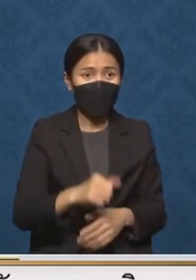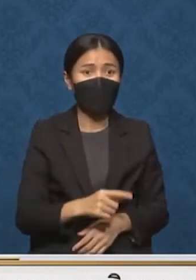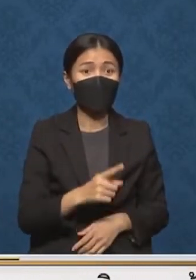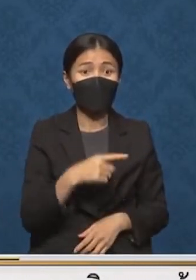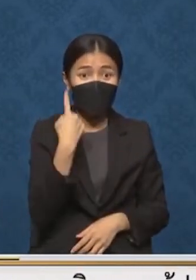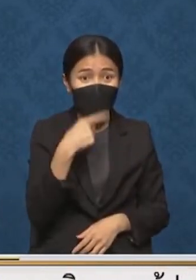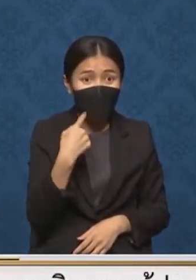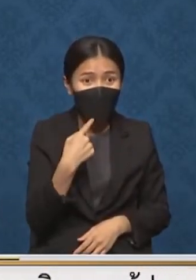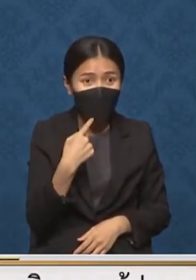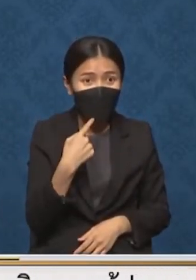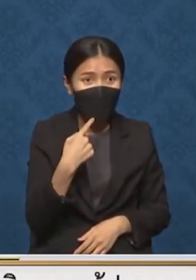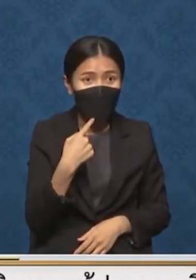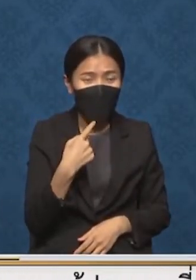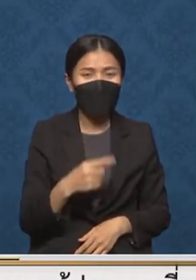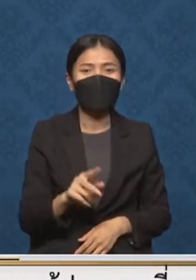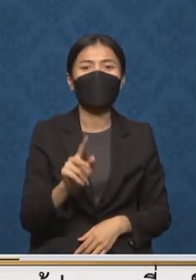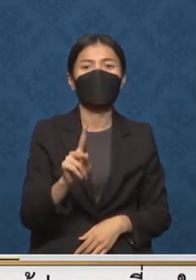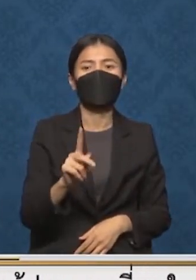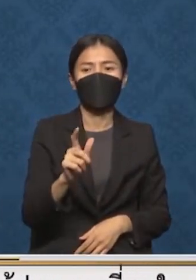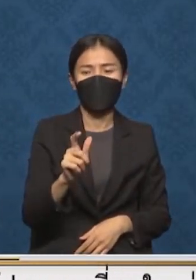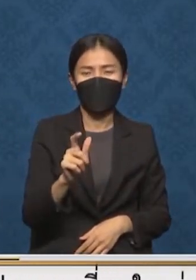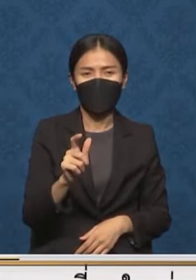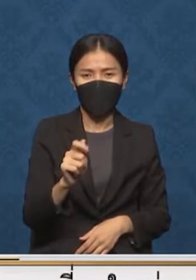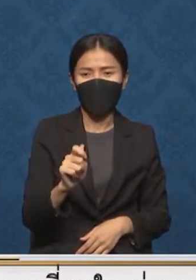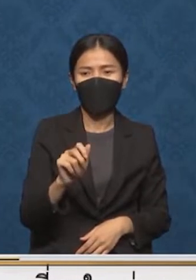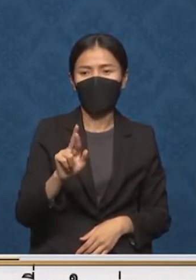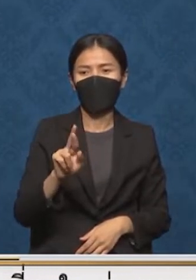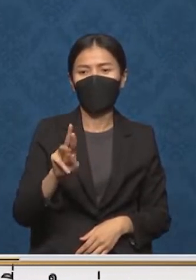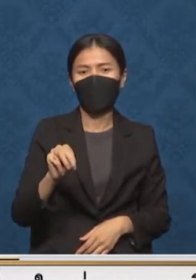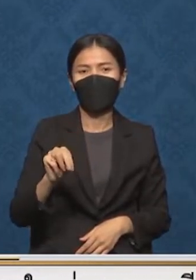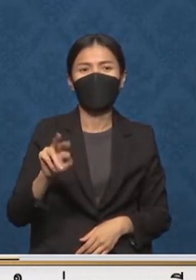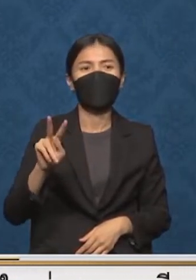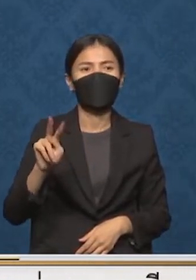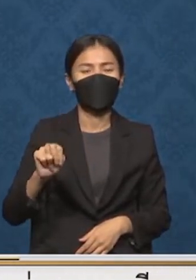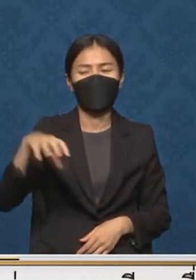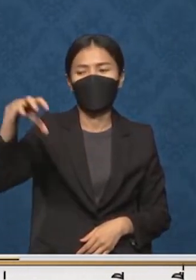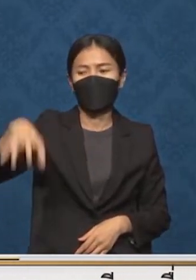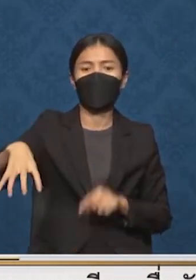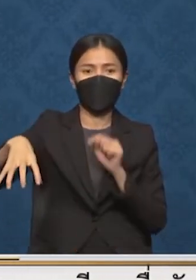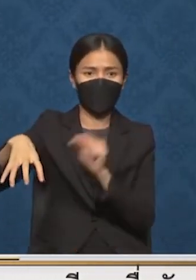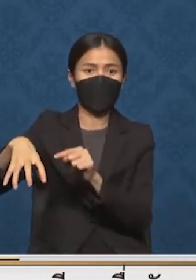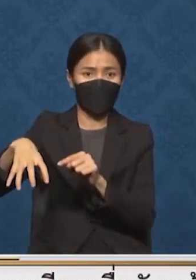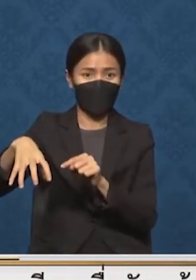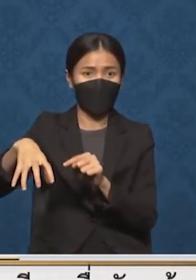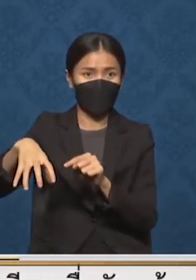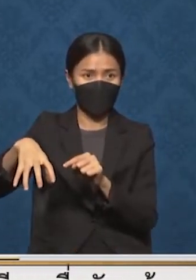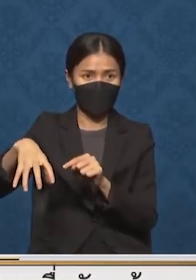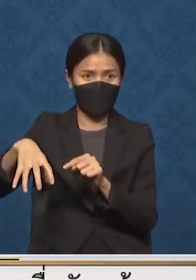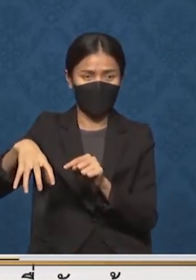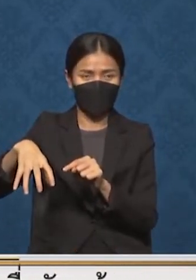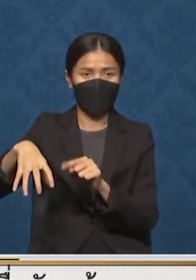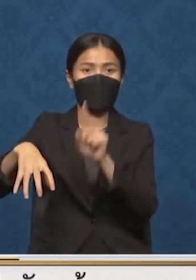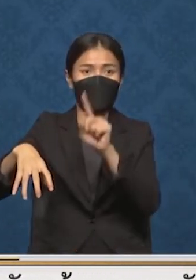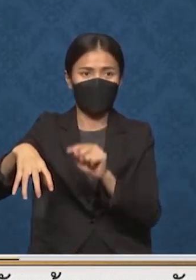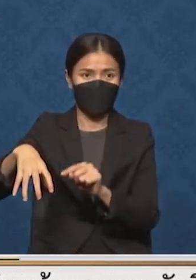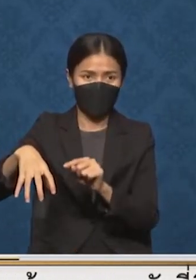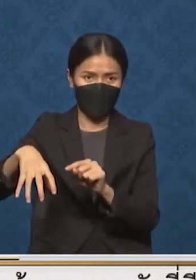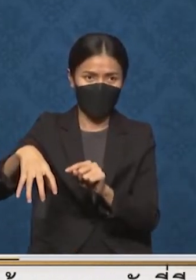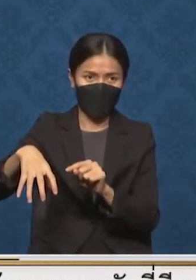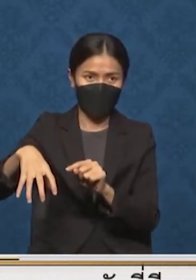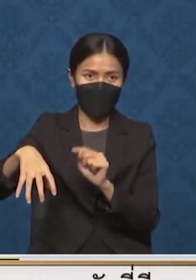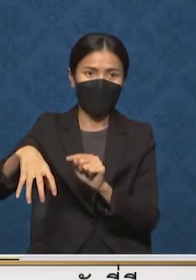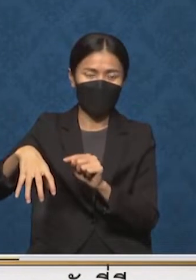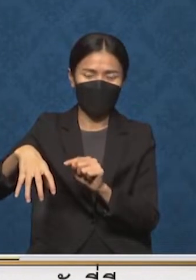ประเศรยญ ก้ร ม ปอร์ Gabriel สิ่ตกครางจากยุกศครามเย็ ที่มีวัจัศสตทกเม